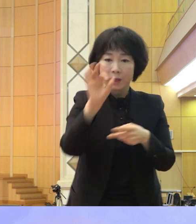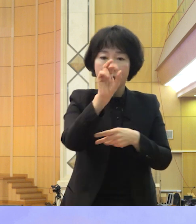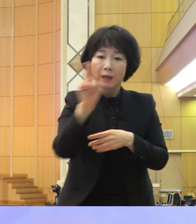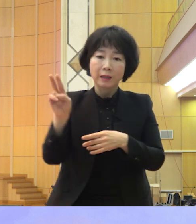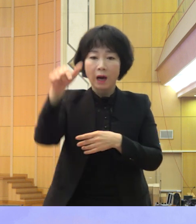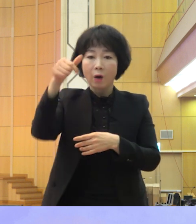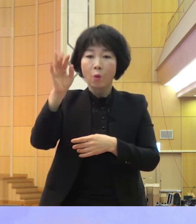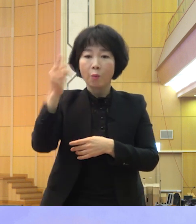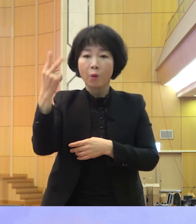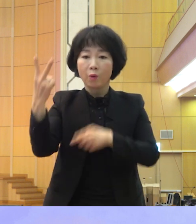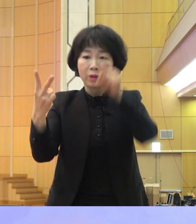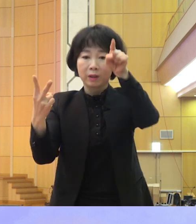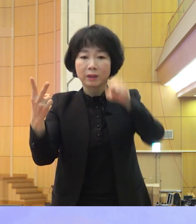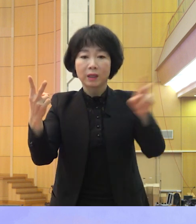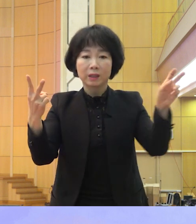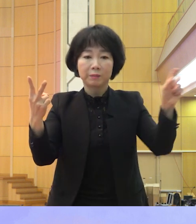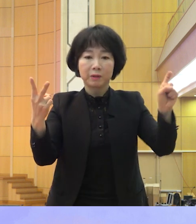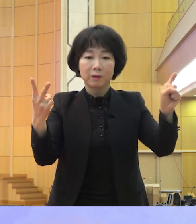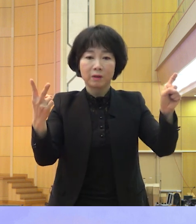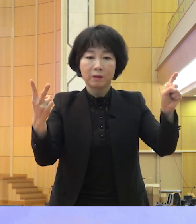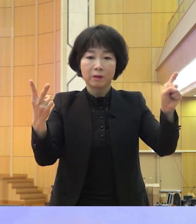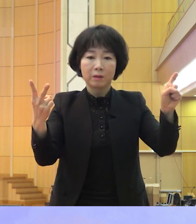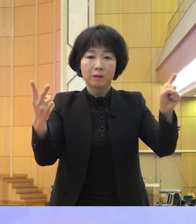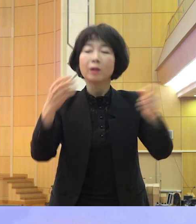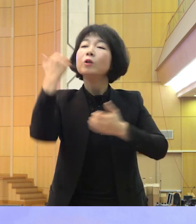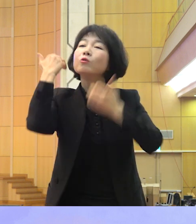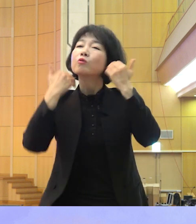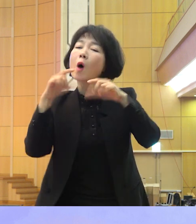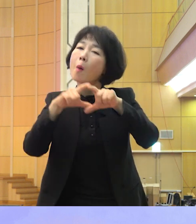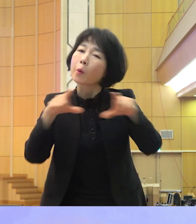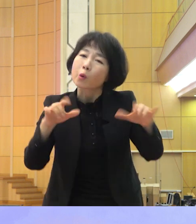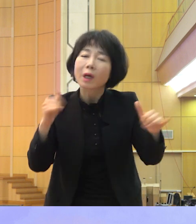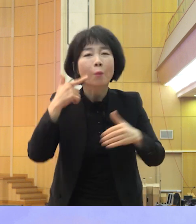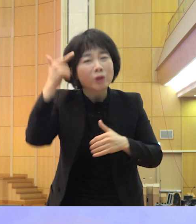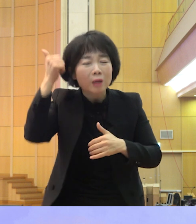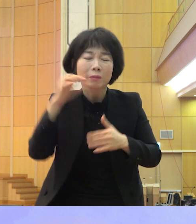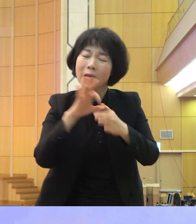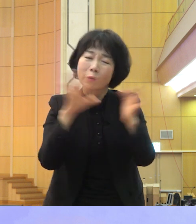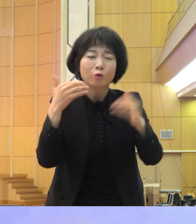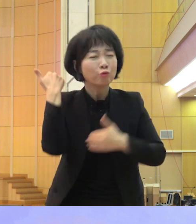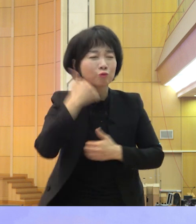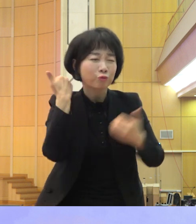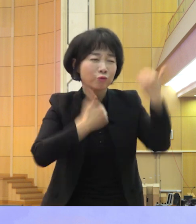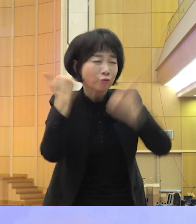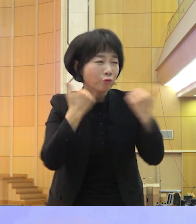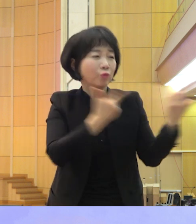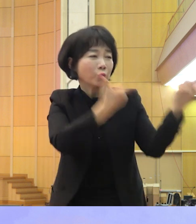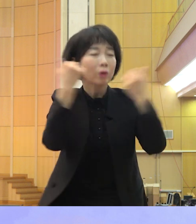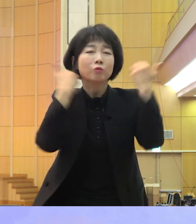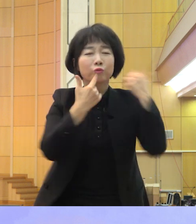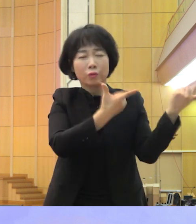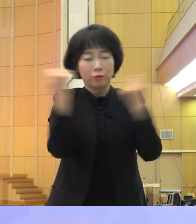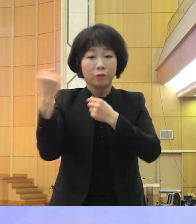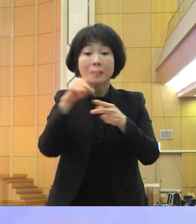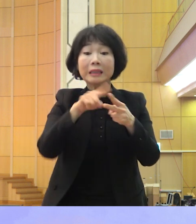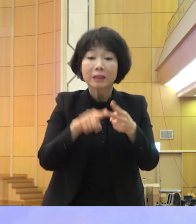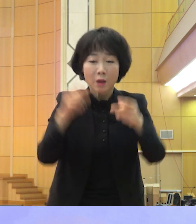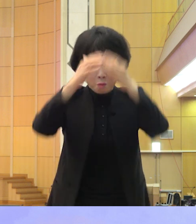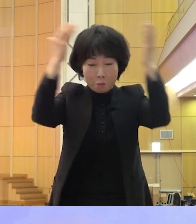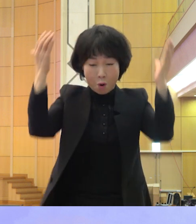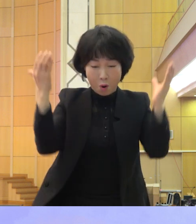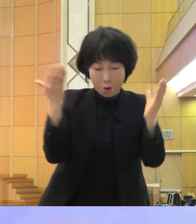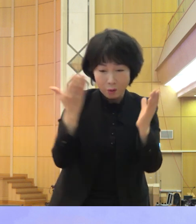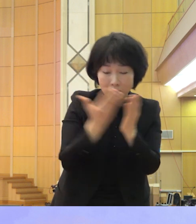선지자든지 제사장이든지 그냥 일반 성도님들이든지 누구를 막론하고